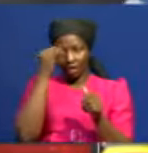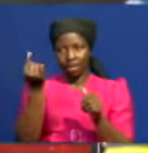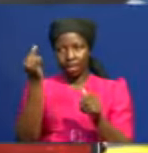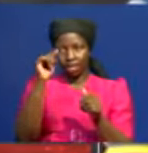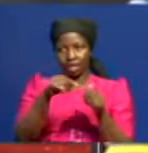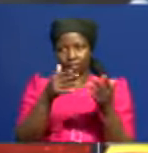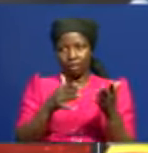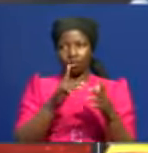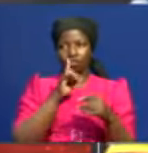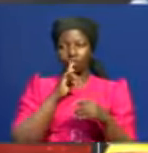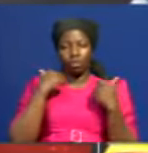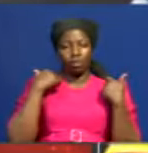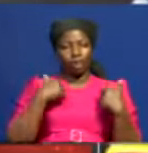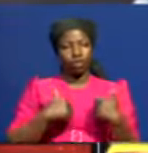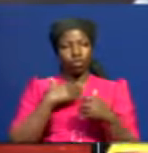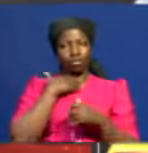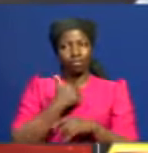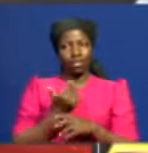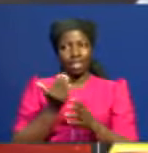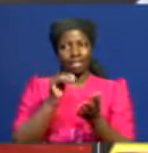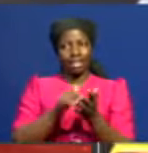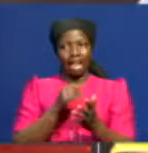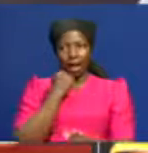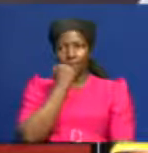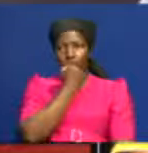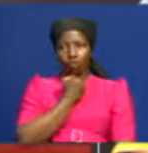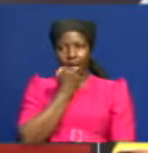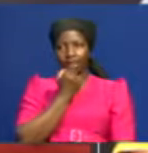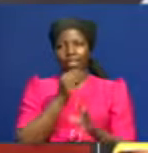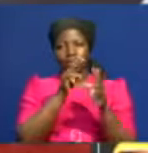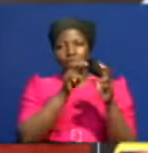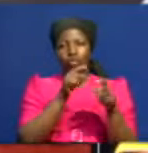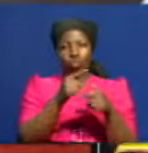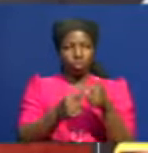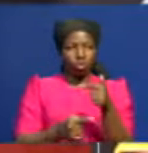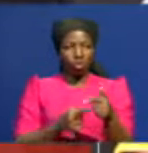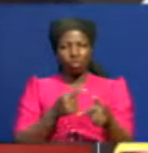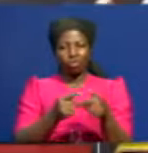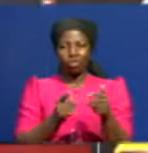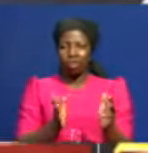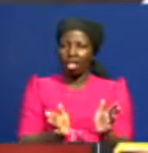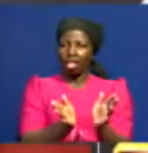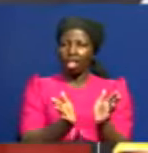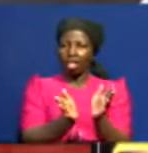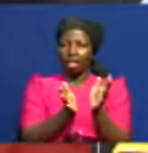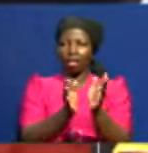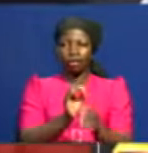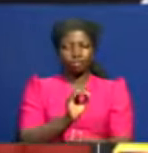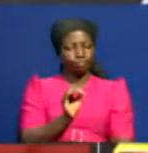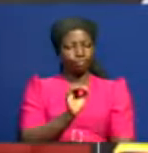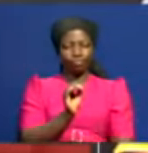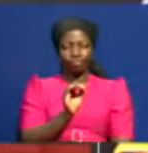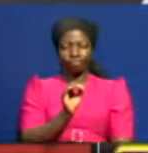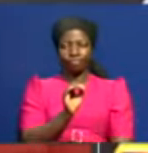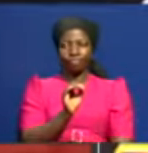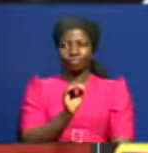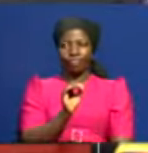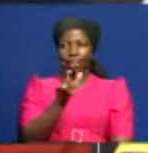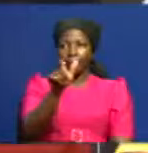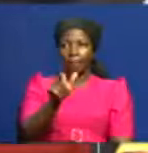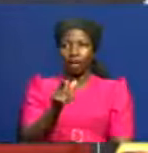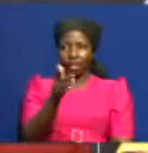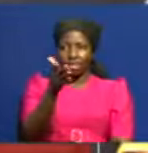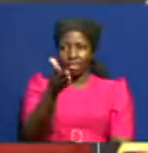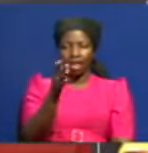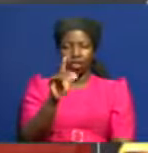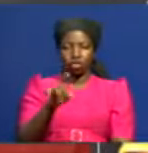mimi sitaki tena hii mambo ya Mumias iende kizidi tu ikina sukuma. Hii jamaa mbaya hako pale apewa